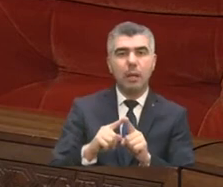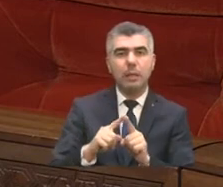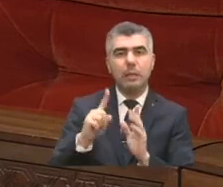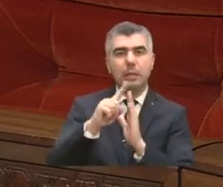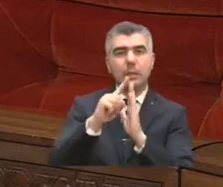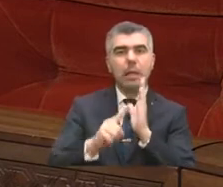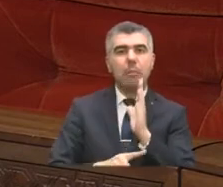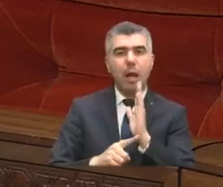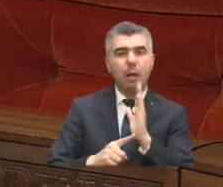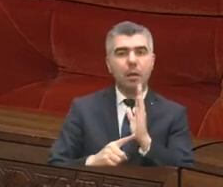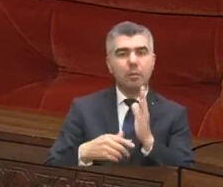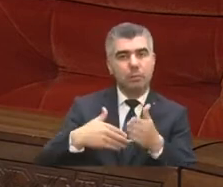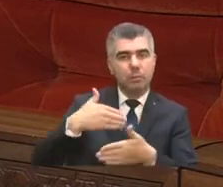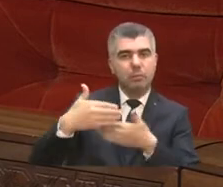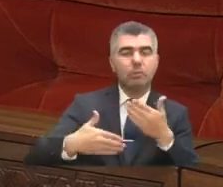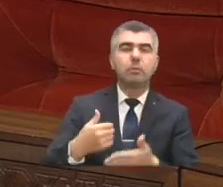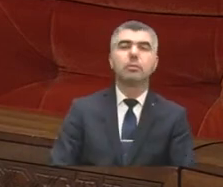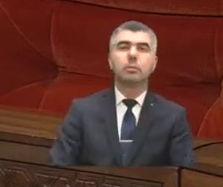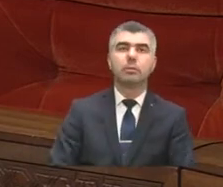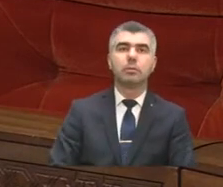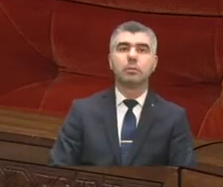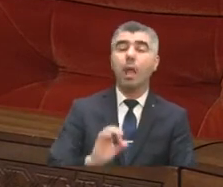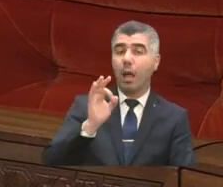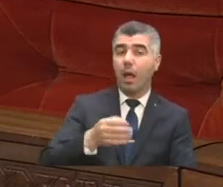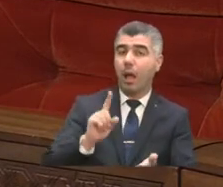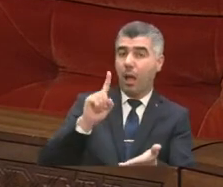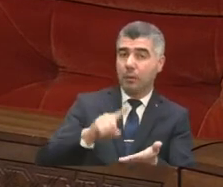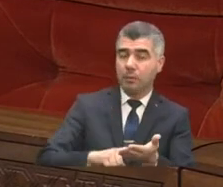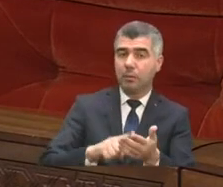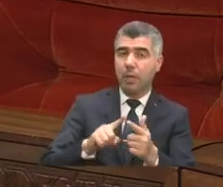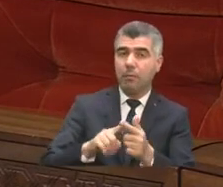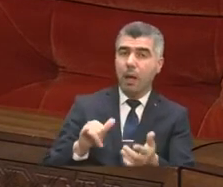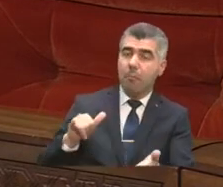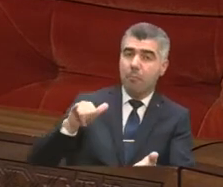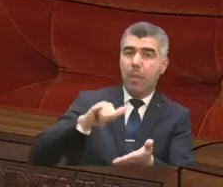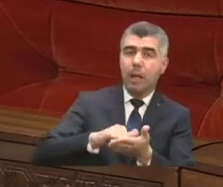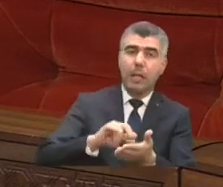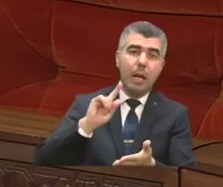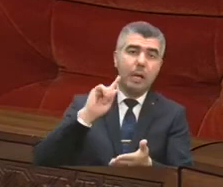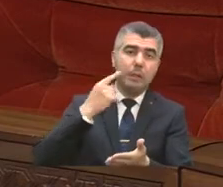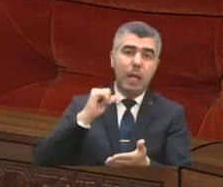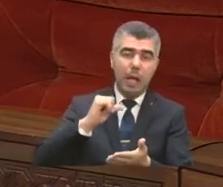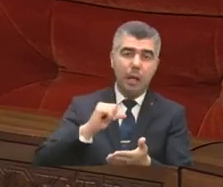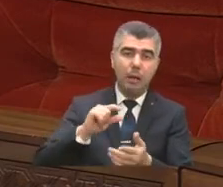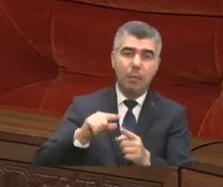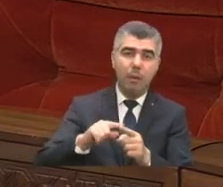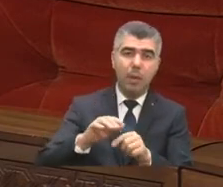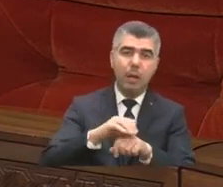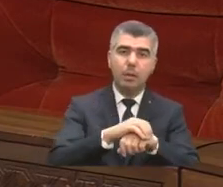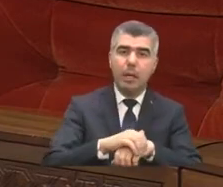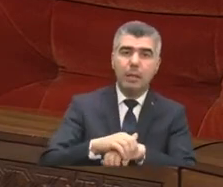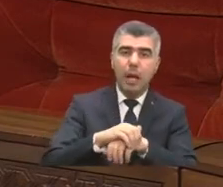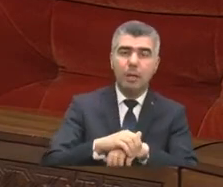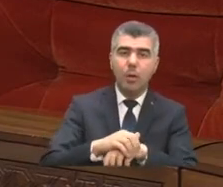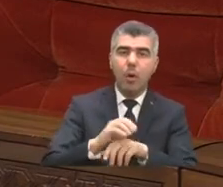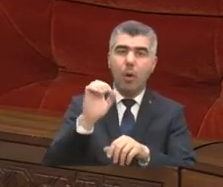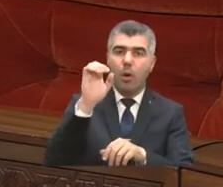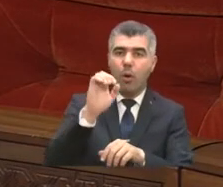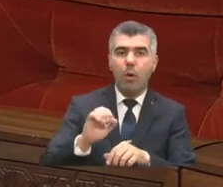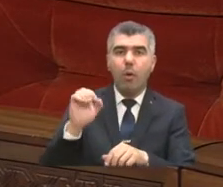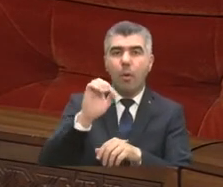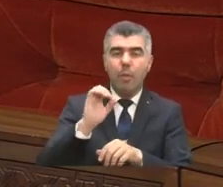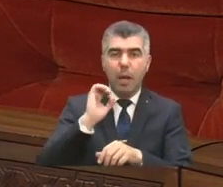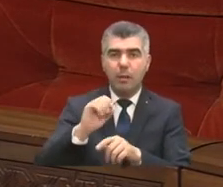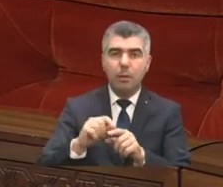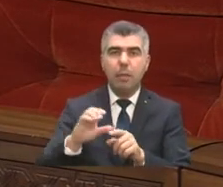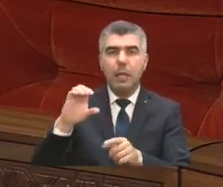وتجدر الإشارة إلى أنه يمكن بالطبع ربط مطار الداخلة بمطارات دول الاتحاد الأوروبي بالمواصلة عبر المحور الجوي